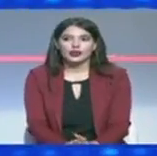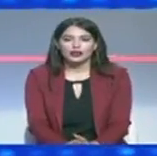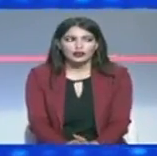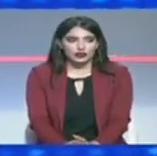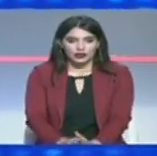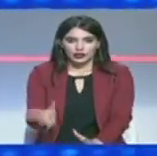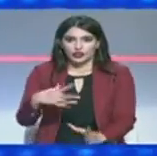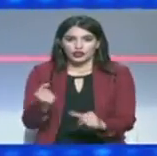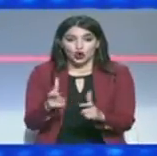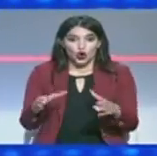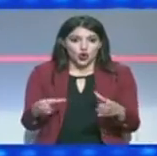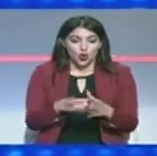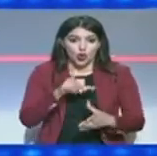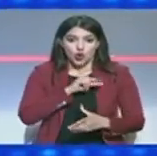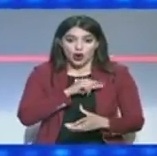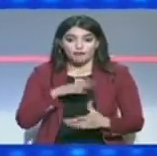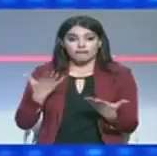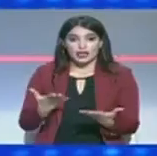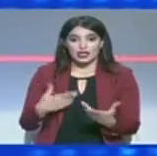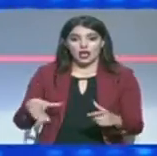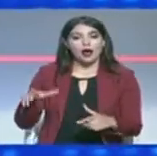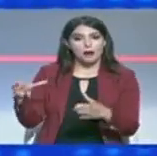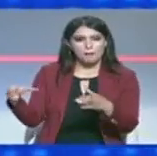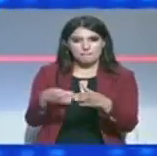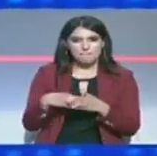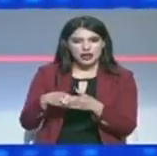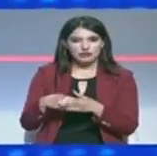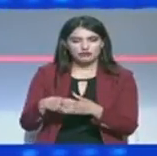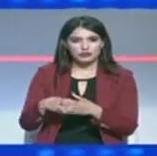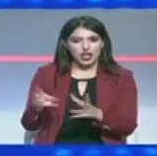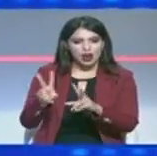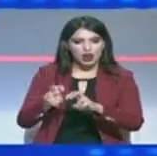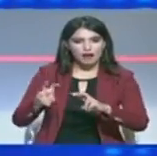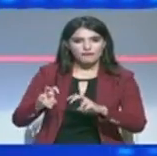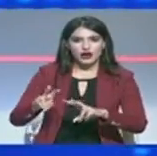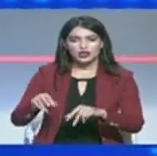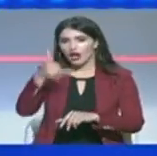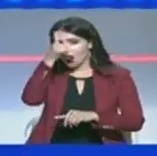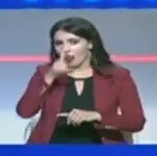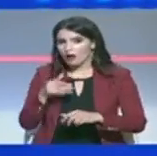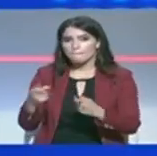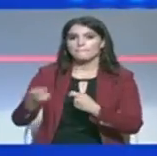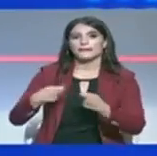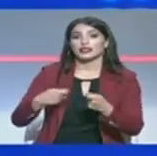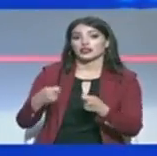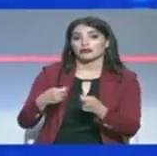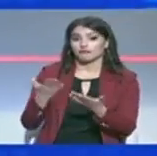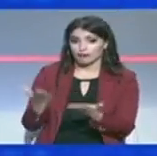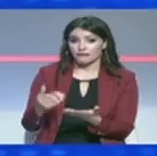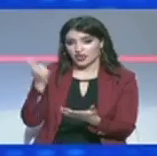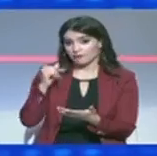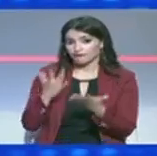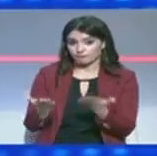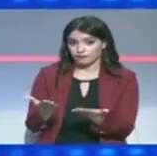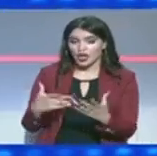أطاحت فرق الحرس الوطني بالمنستير اليوم بعصابة تنشط في التنقيب عن الآثار والمتاجرة بها، وقد